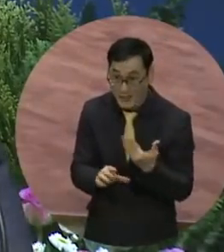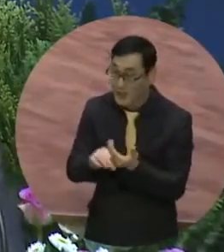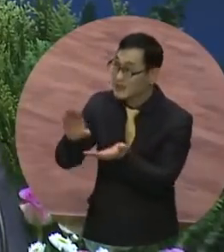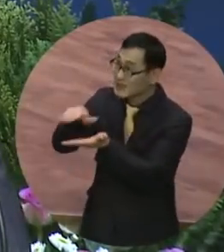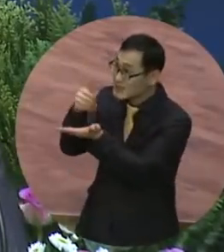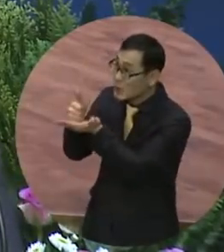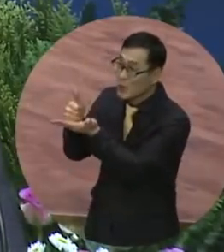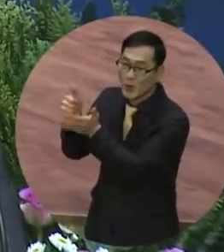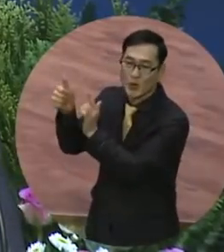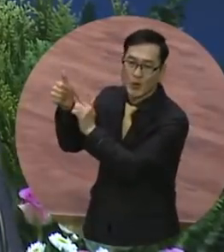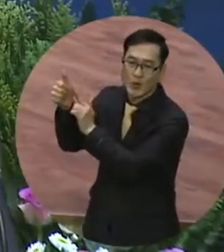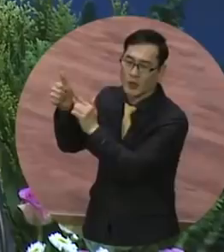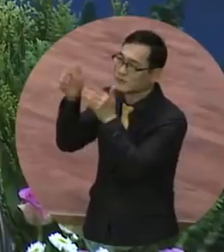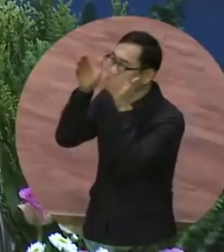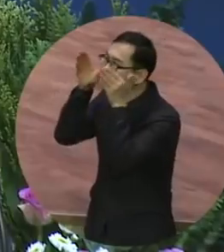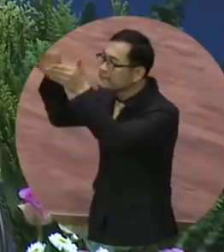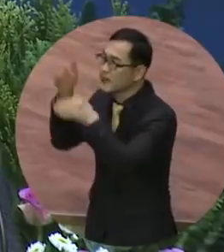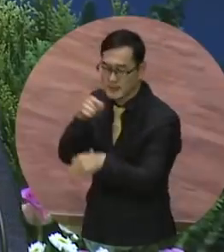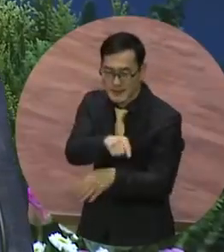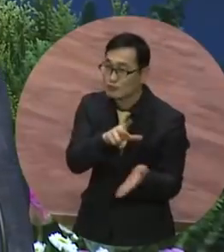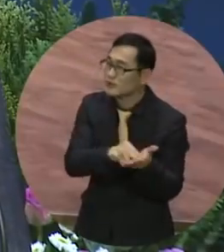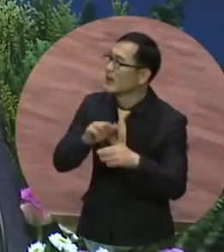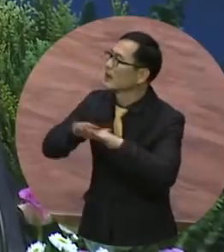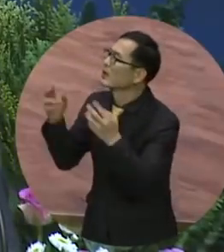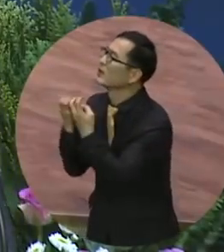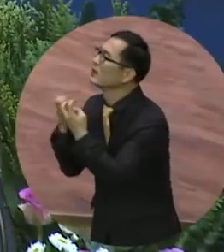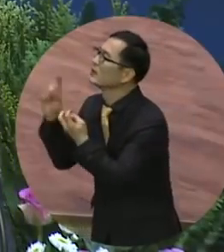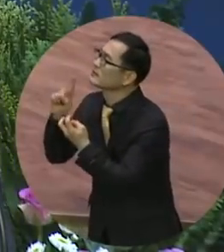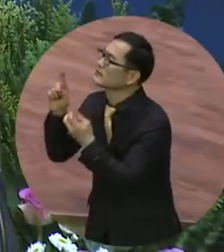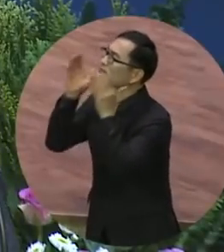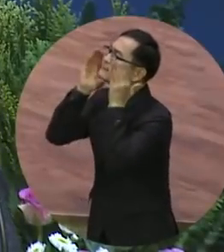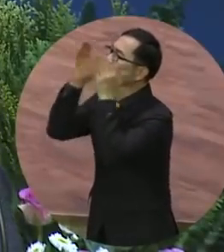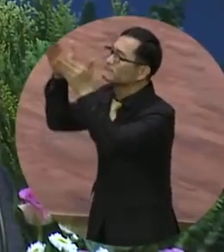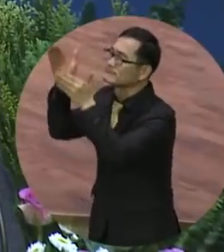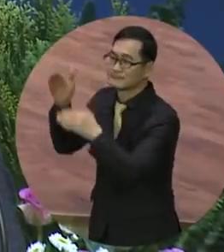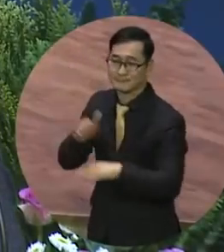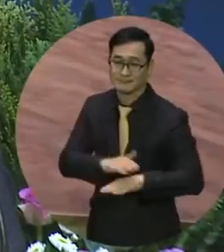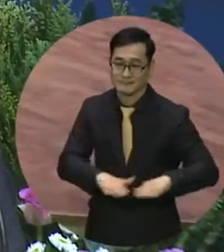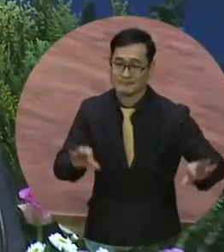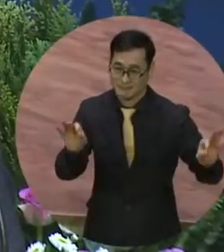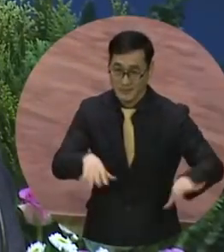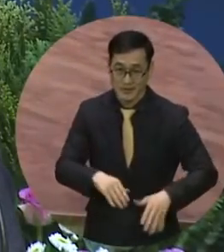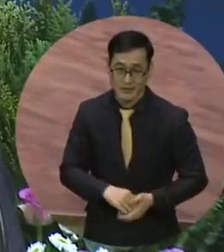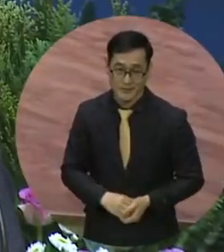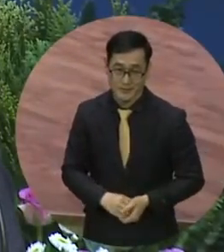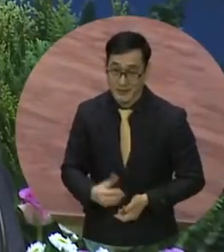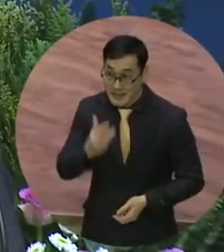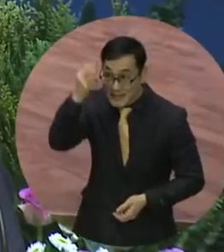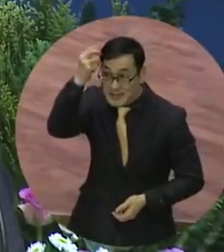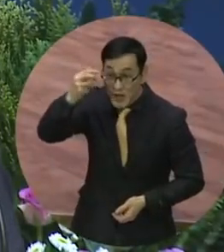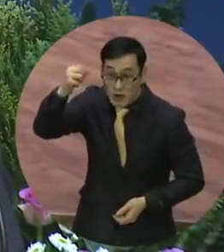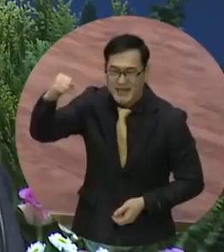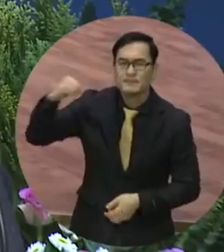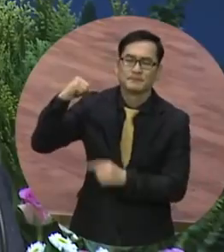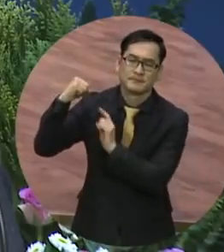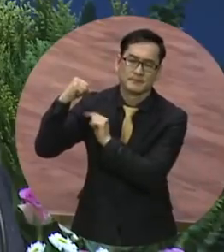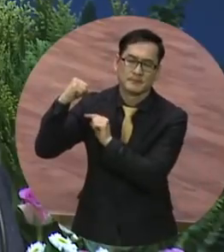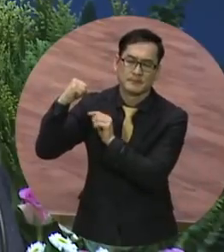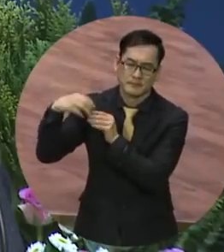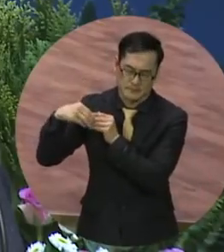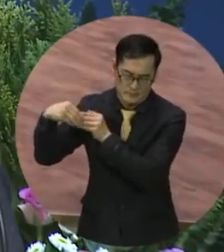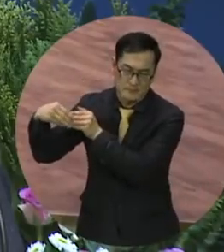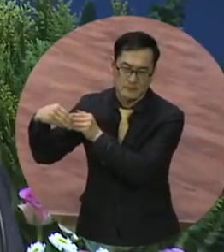찾아야 돼. 그리스도! 아멘. 그래서 이것은 성령의 역사가 아니고는 참 힘들죠. 그래서 늘